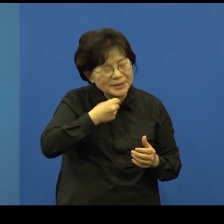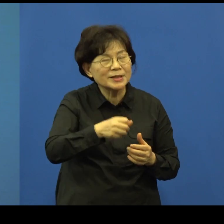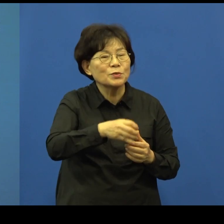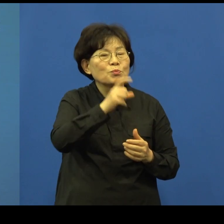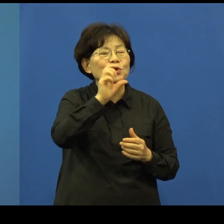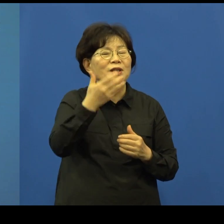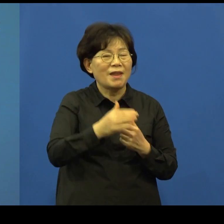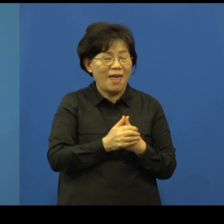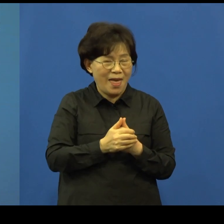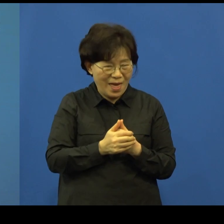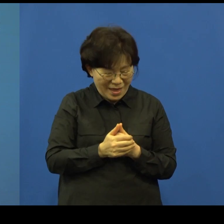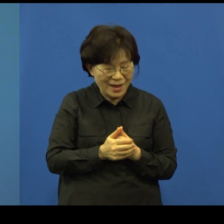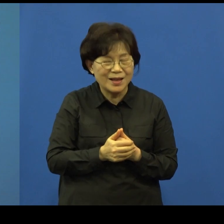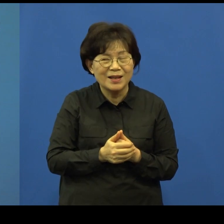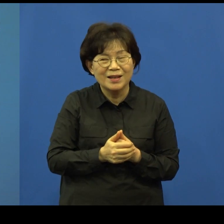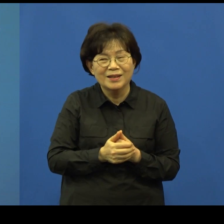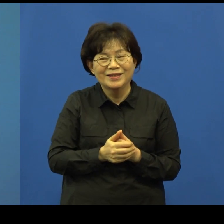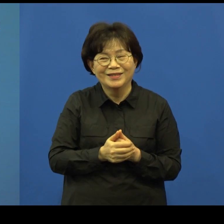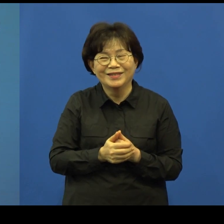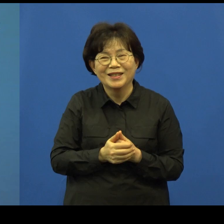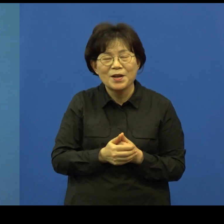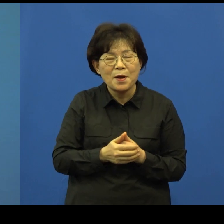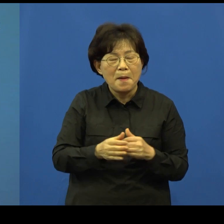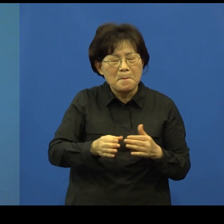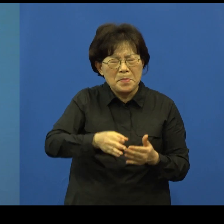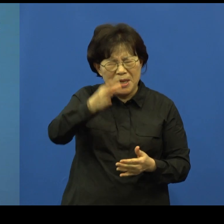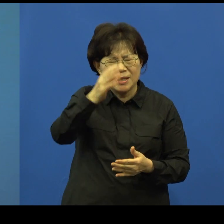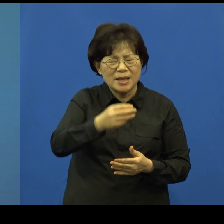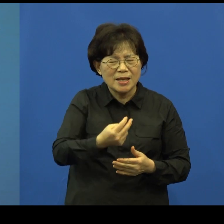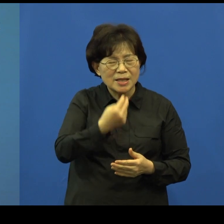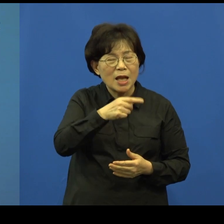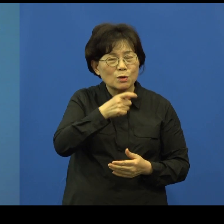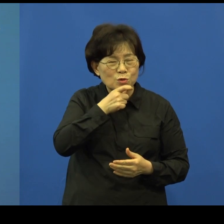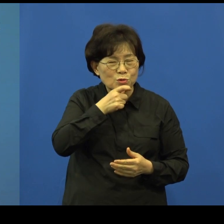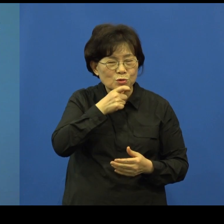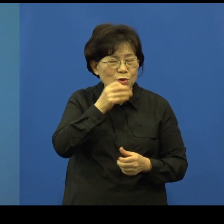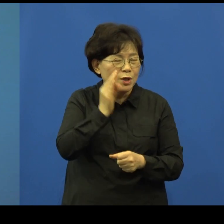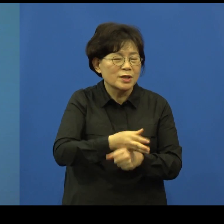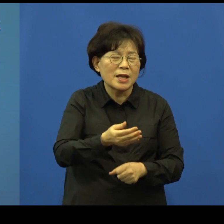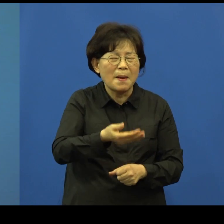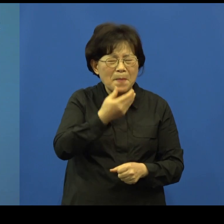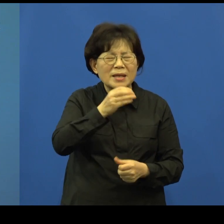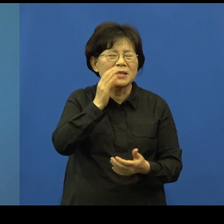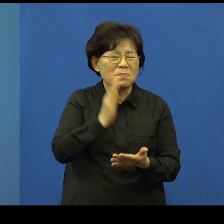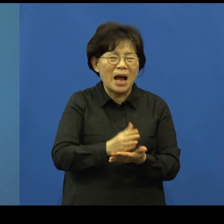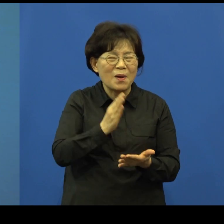뭐 생수 좋은 거 사 먹을 필요가 없어요. 말에게 축복을 해봐요. 물에게.